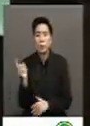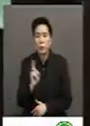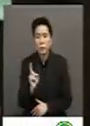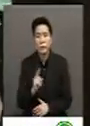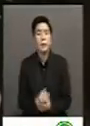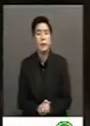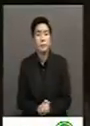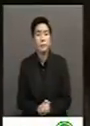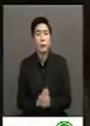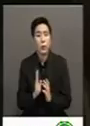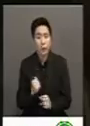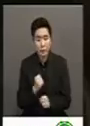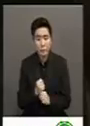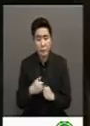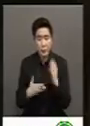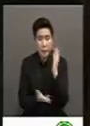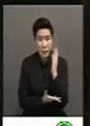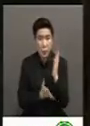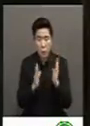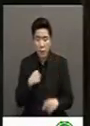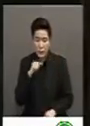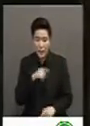ไรชาวสวนลง